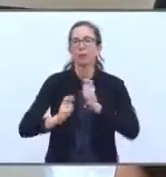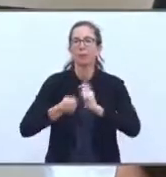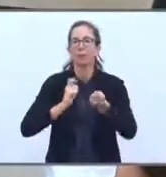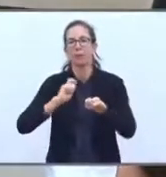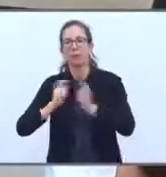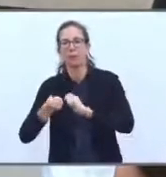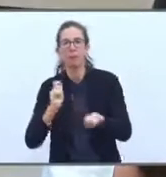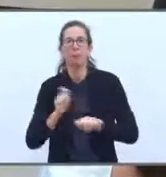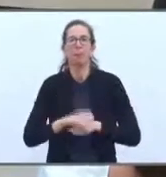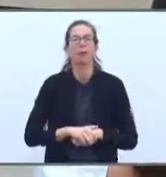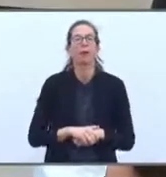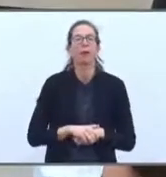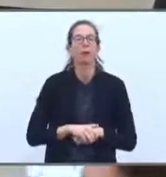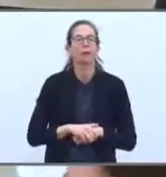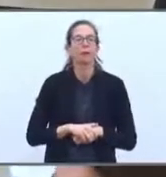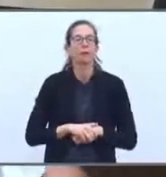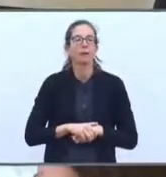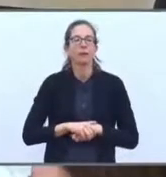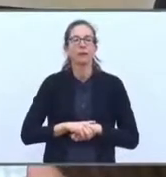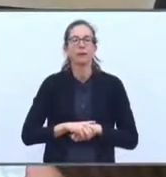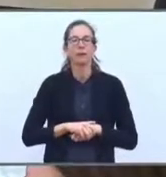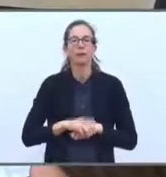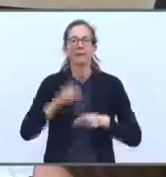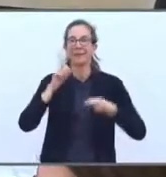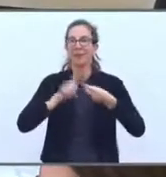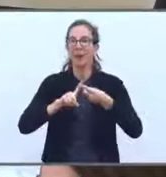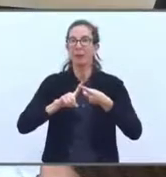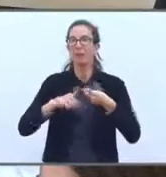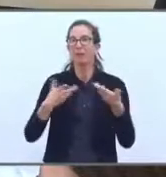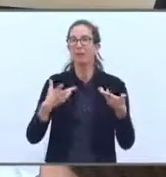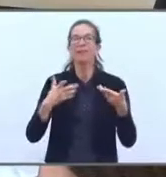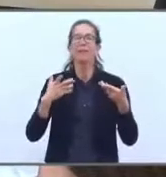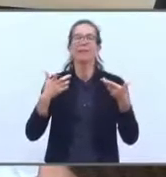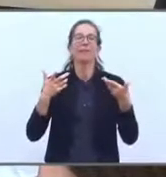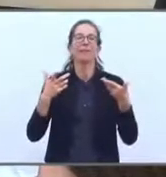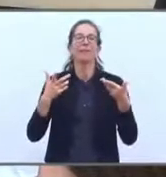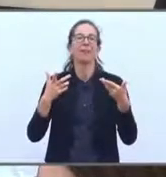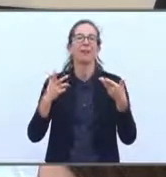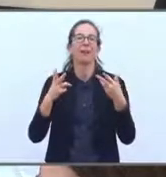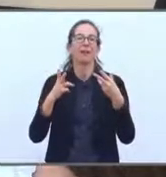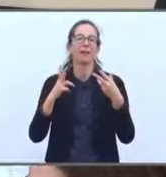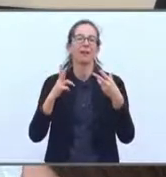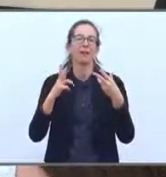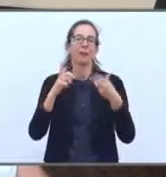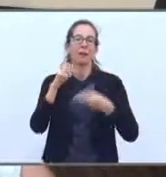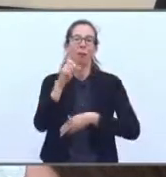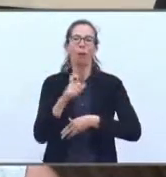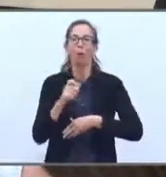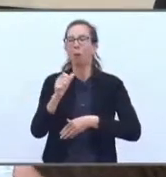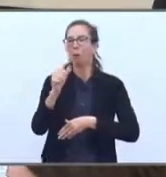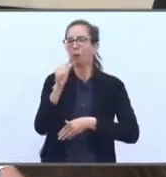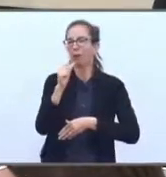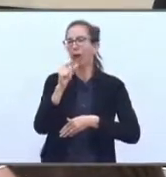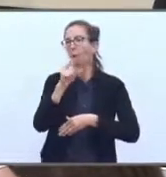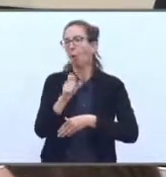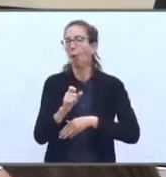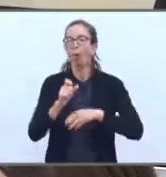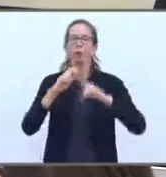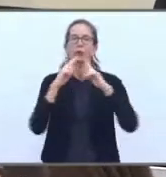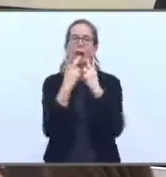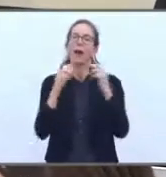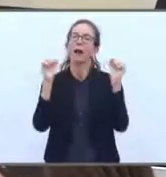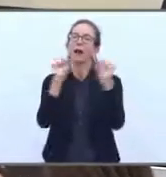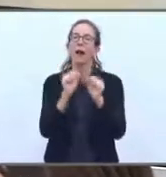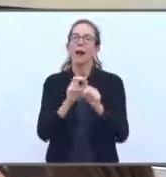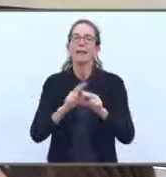ensemble, car quand vous payez votre assainissement, vous le payez à travers la consommation d'eau potable que vous faites. Je rappelle